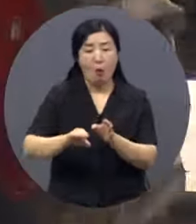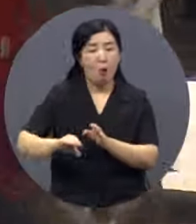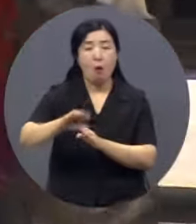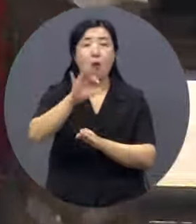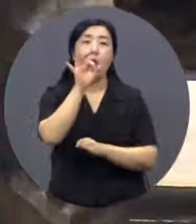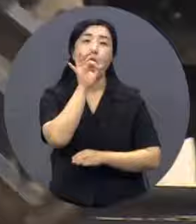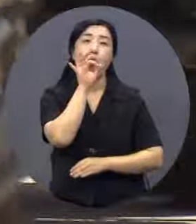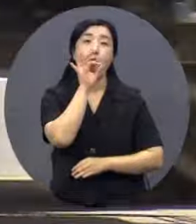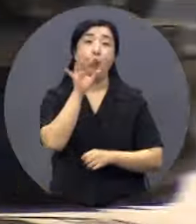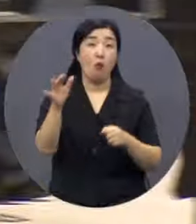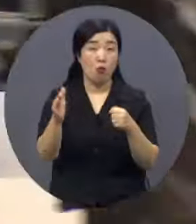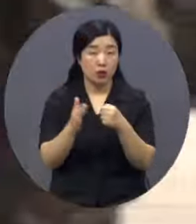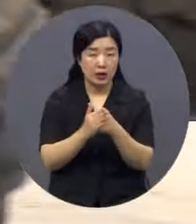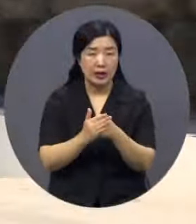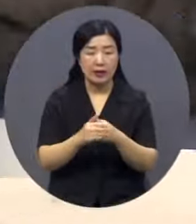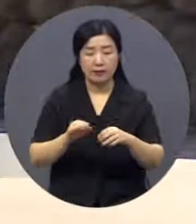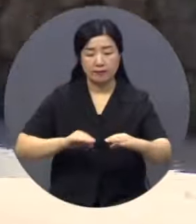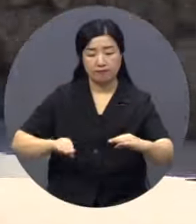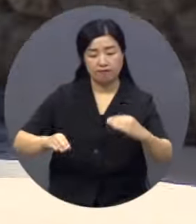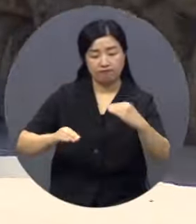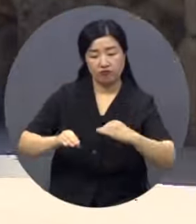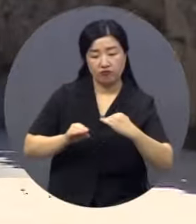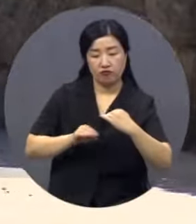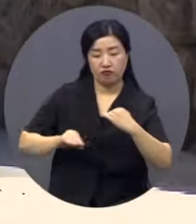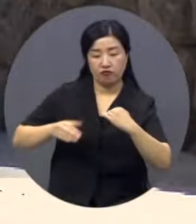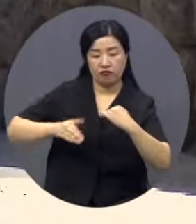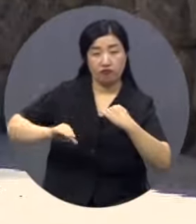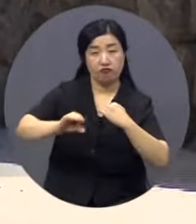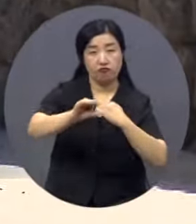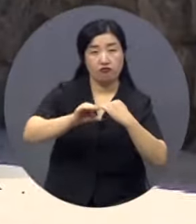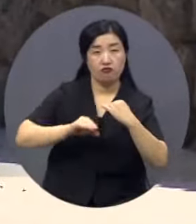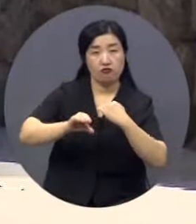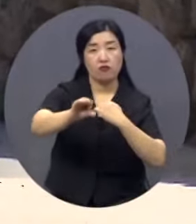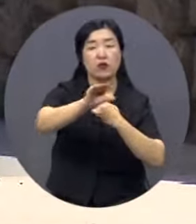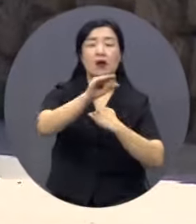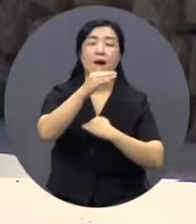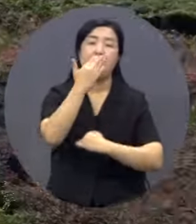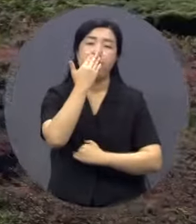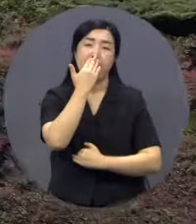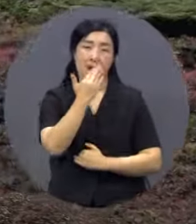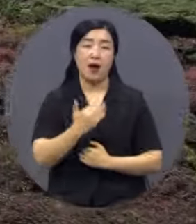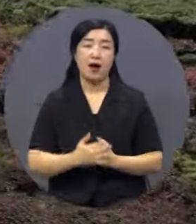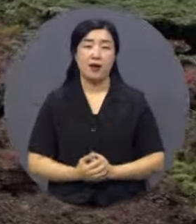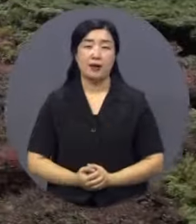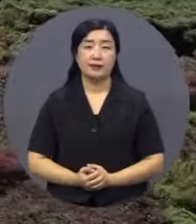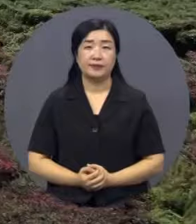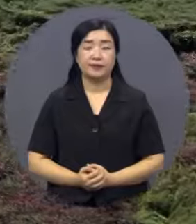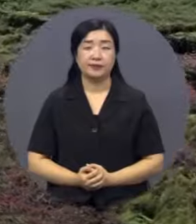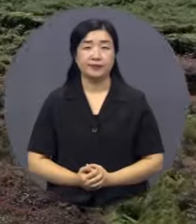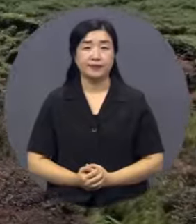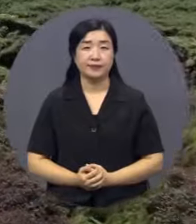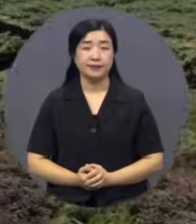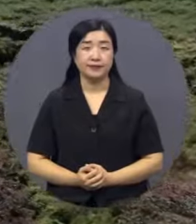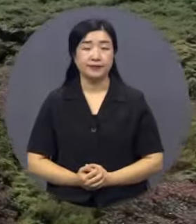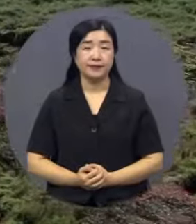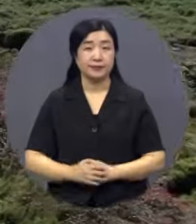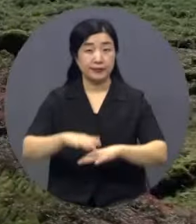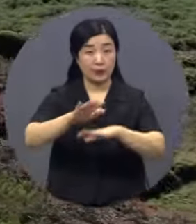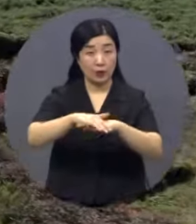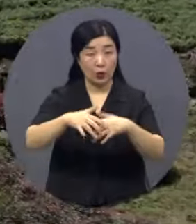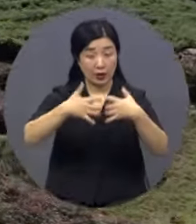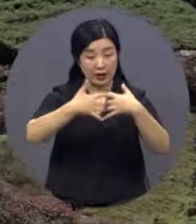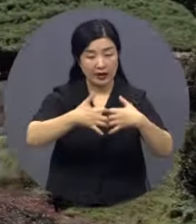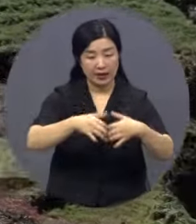못했습니다. 근데 지금은 트랙터 옆에 세워도 농사용 차로도 지나다닐 수 있고. 농기계